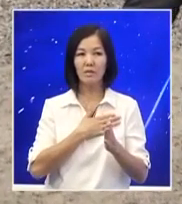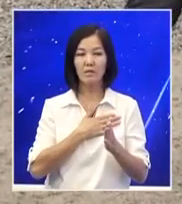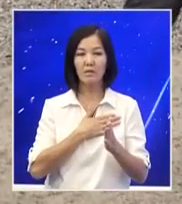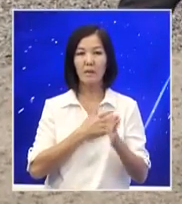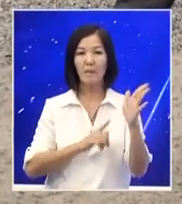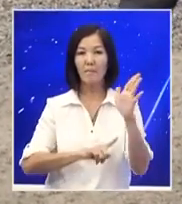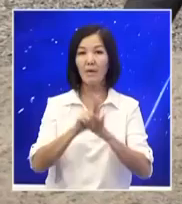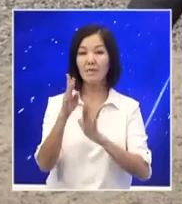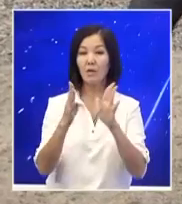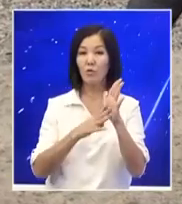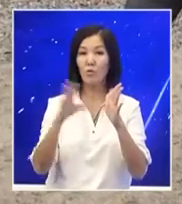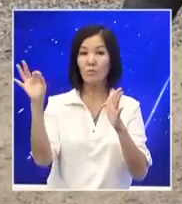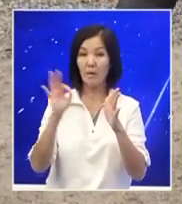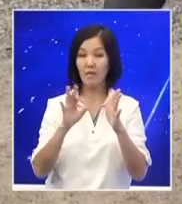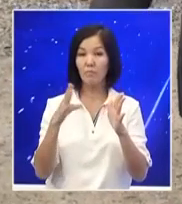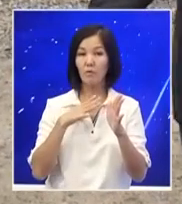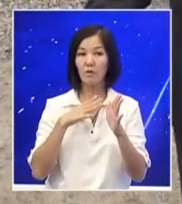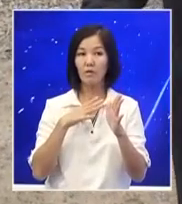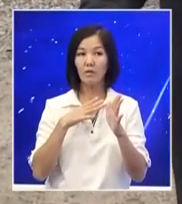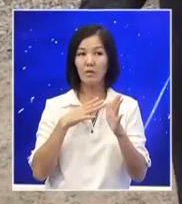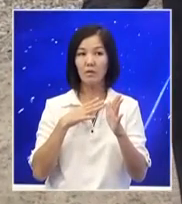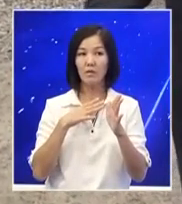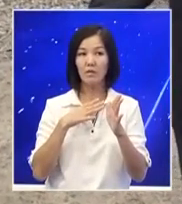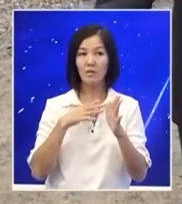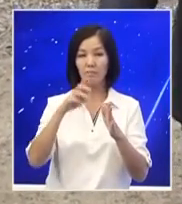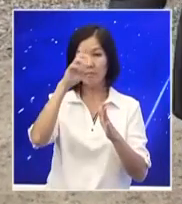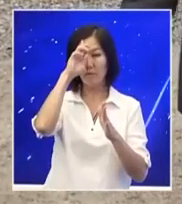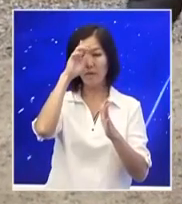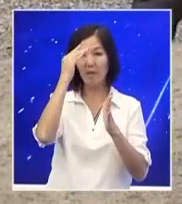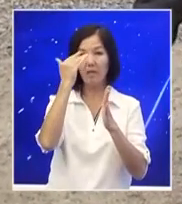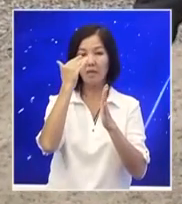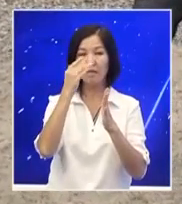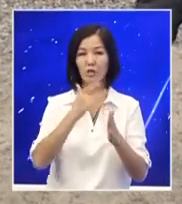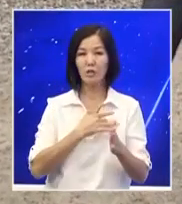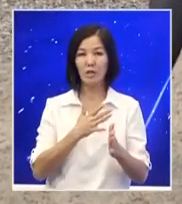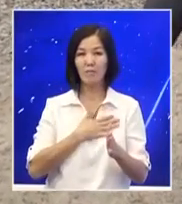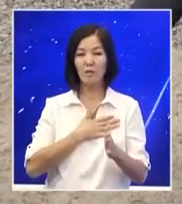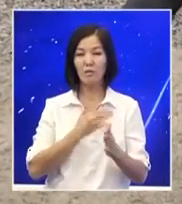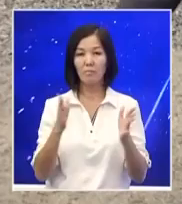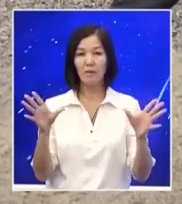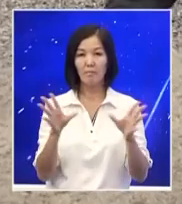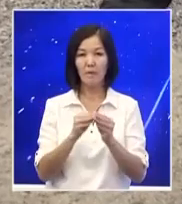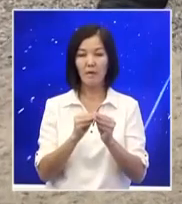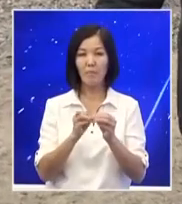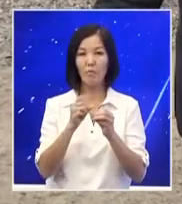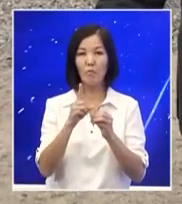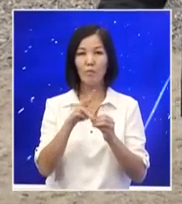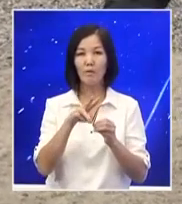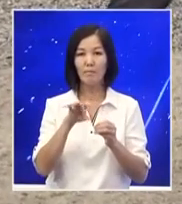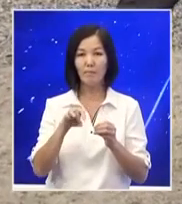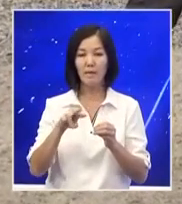9%. Да. Асқар Жақпайыш, мемлекеттік жекеменшік әдістемен біз қазір 11 миллиард